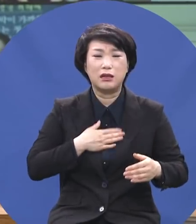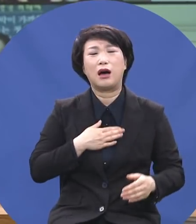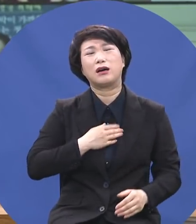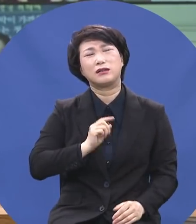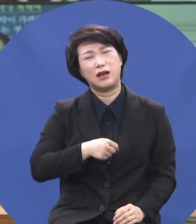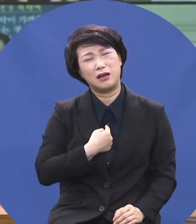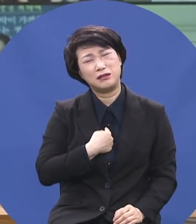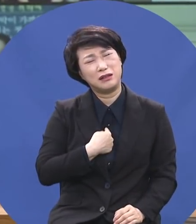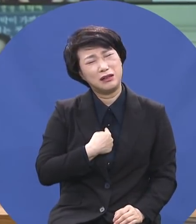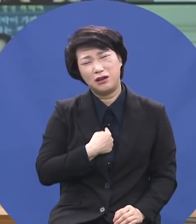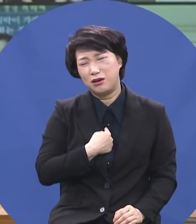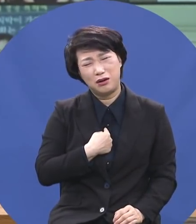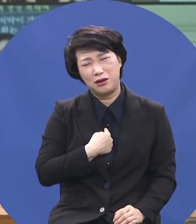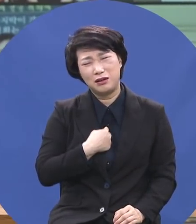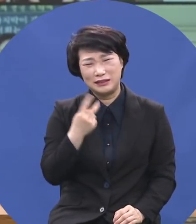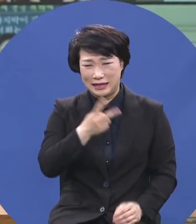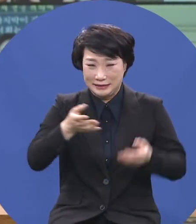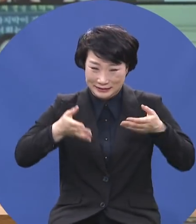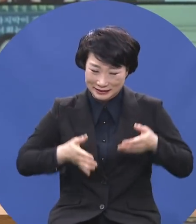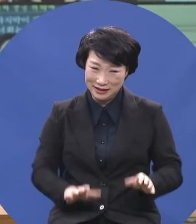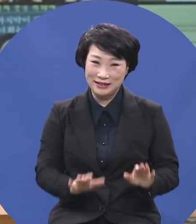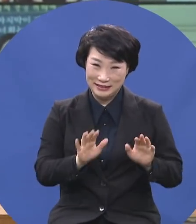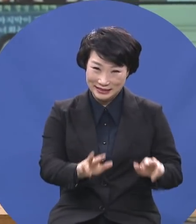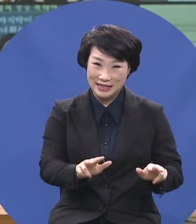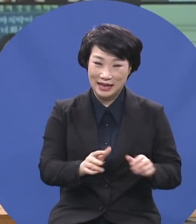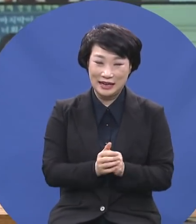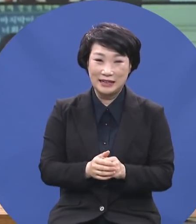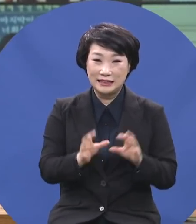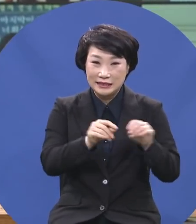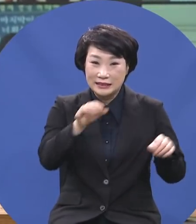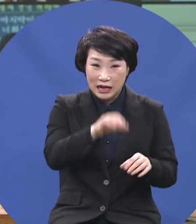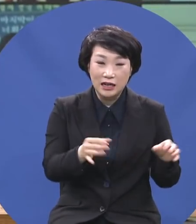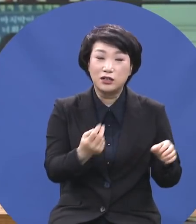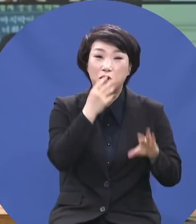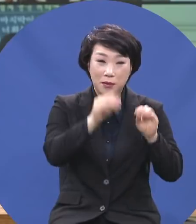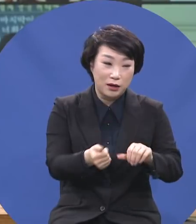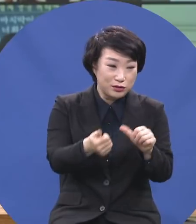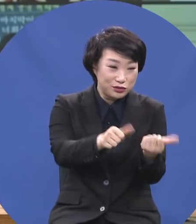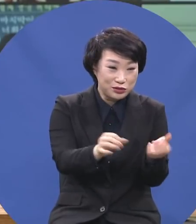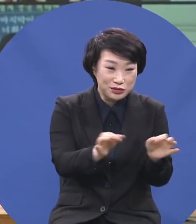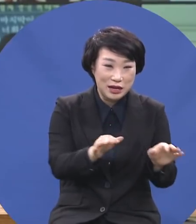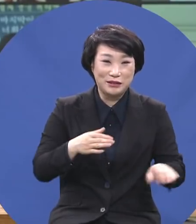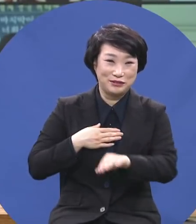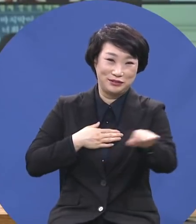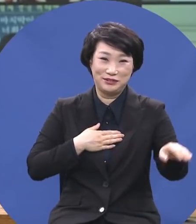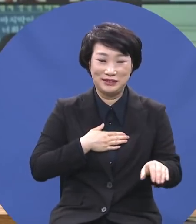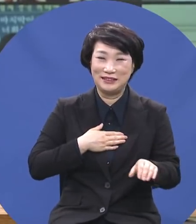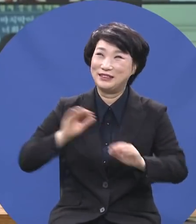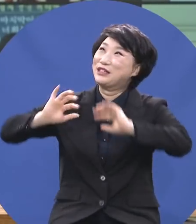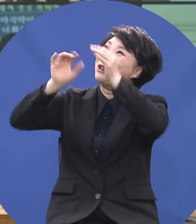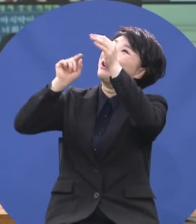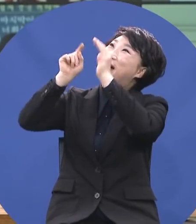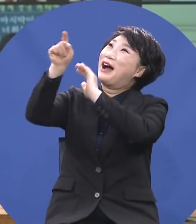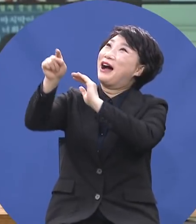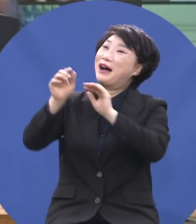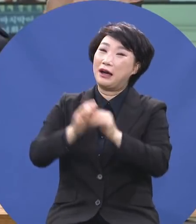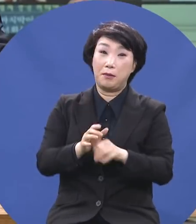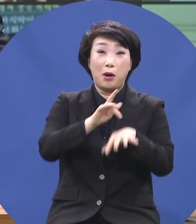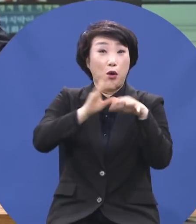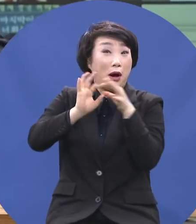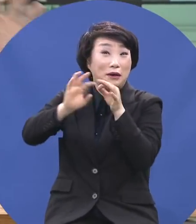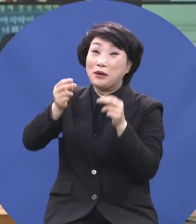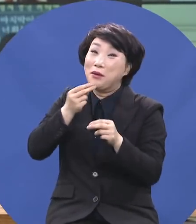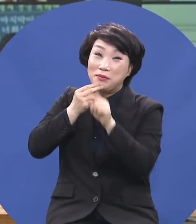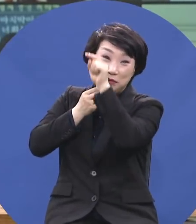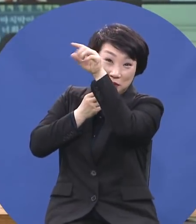자신들이 완전히 거듭나서 이 땅에서 사라지는 순간 천국에서 마귀의 영향을